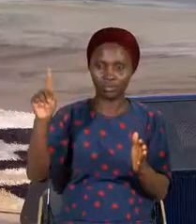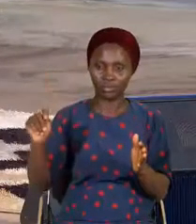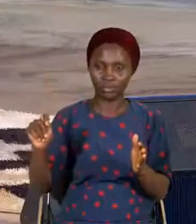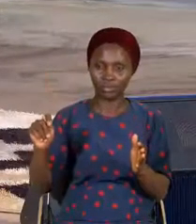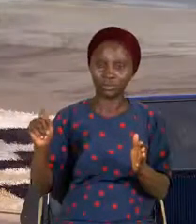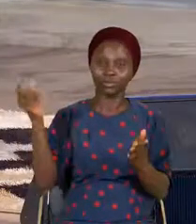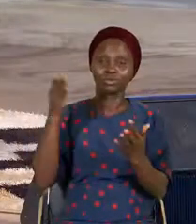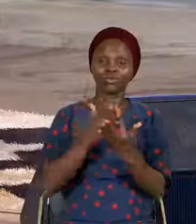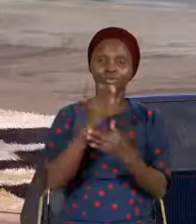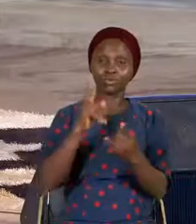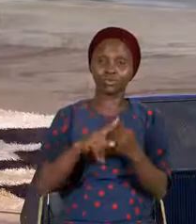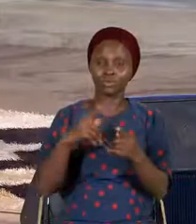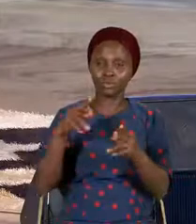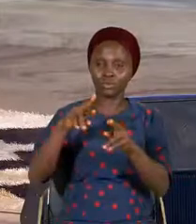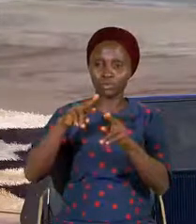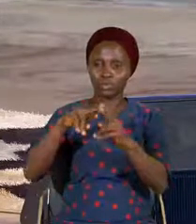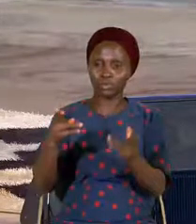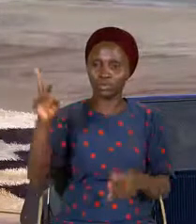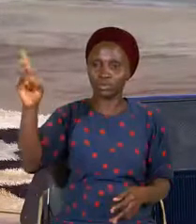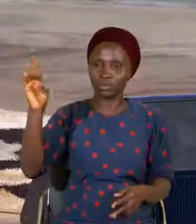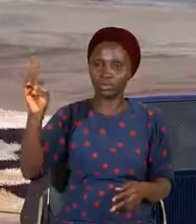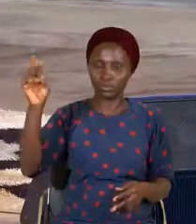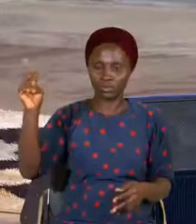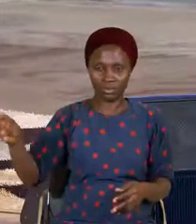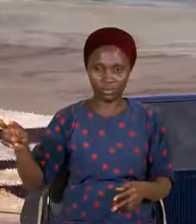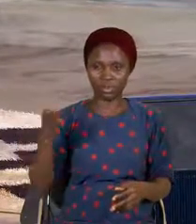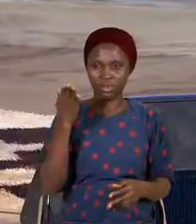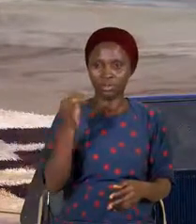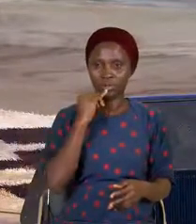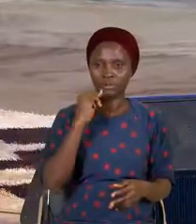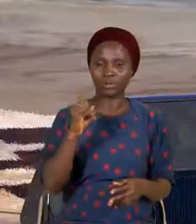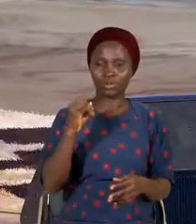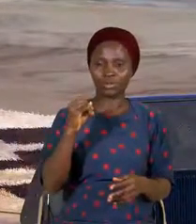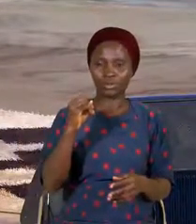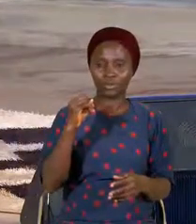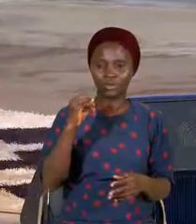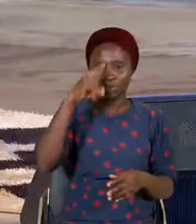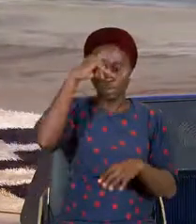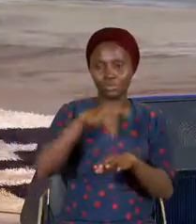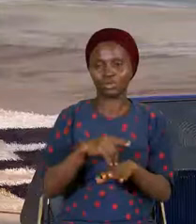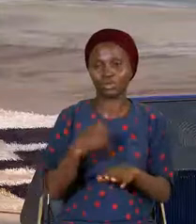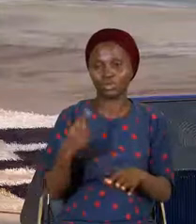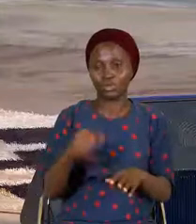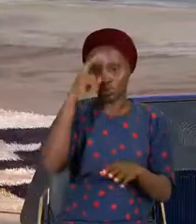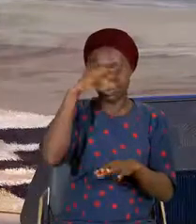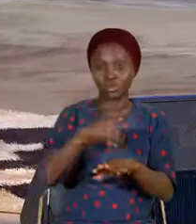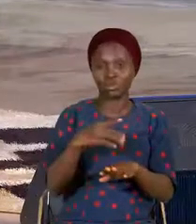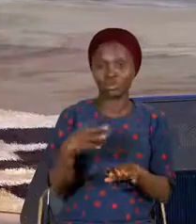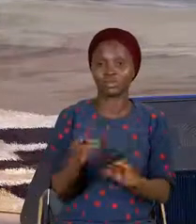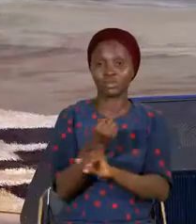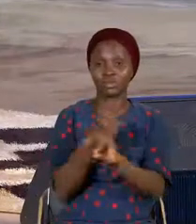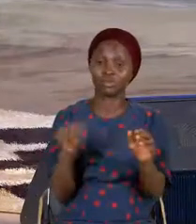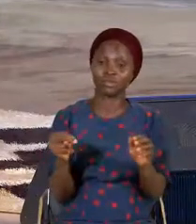jusqu'aux Épîtres, jusqu'à l'Apocalypse, voici la sagesse du salut.